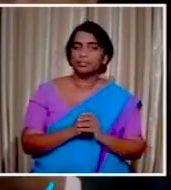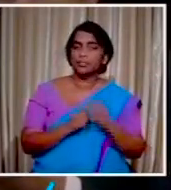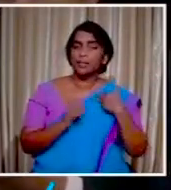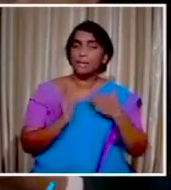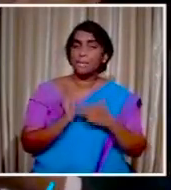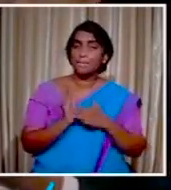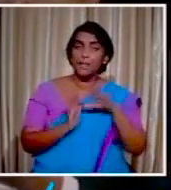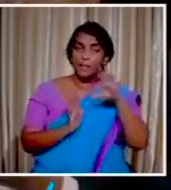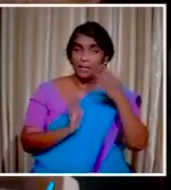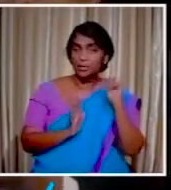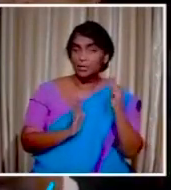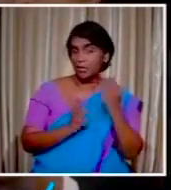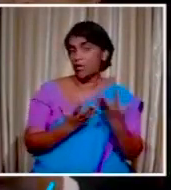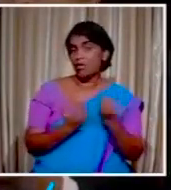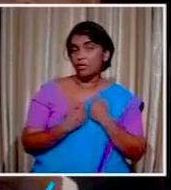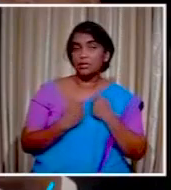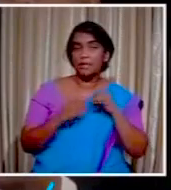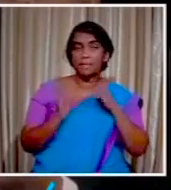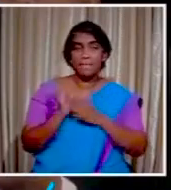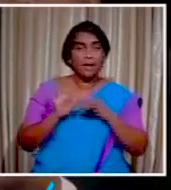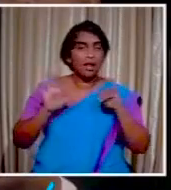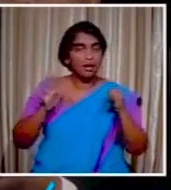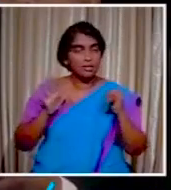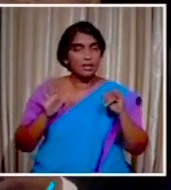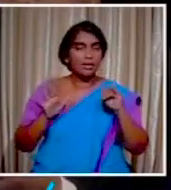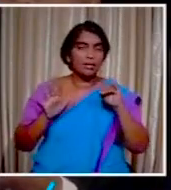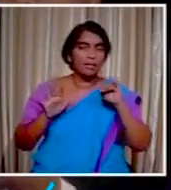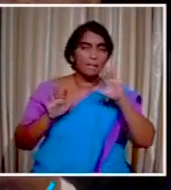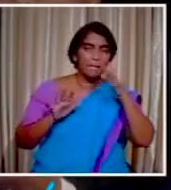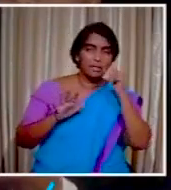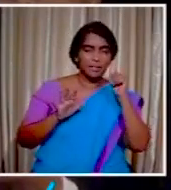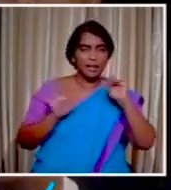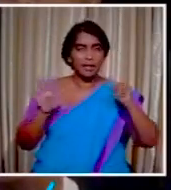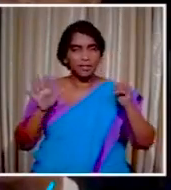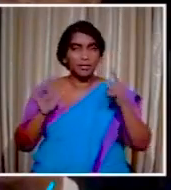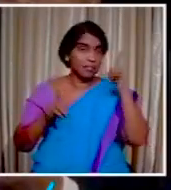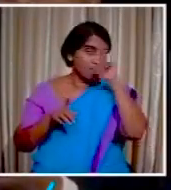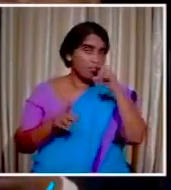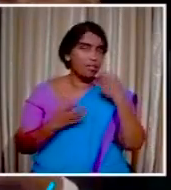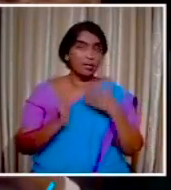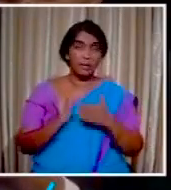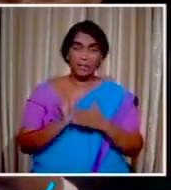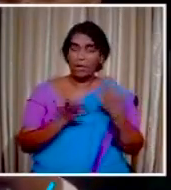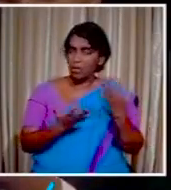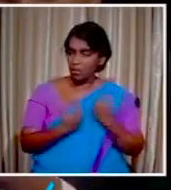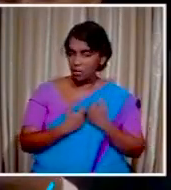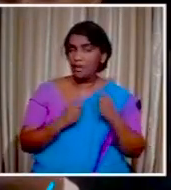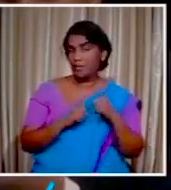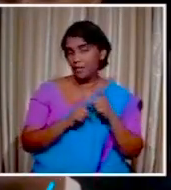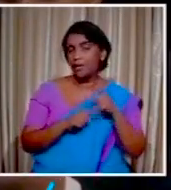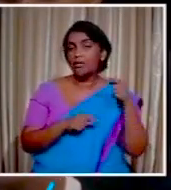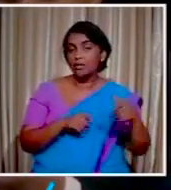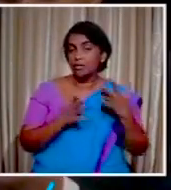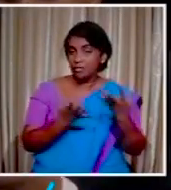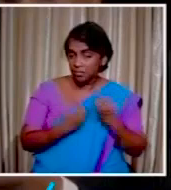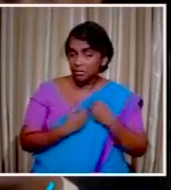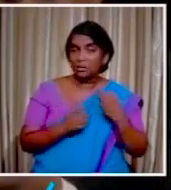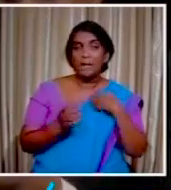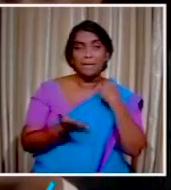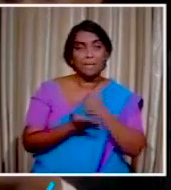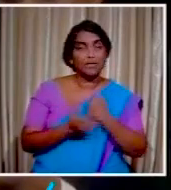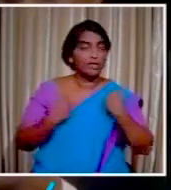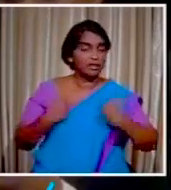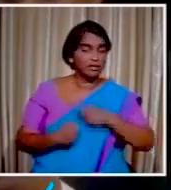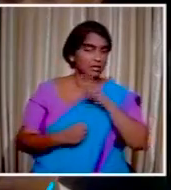මිලියන 550ක් අවශ්‍යයි 600ක් 550ක් 600ක් අතර ප්‍රමාණයක් මාසෙකට. ඒ 600ක් අවශ්‍යනකට මහ බැංකුවේ